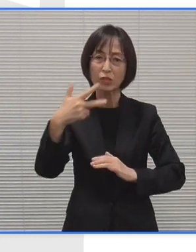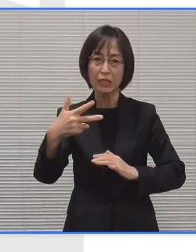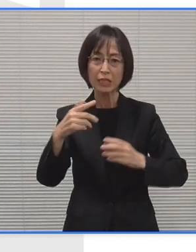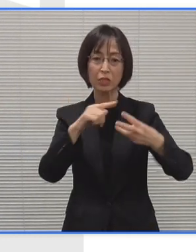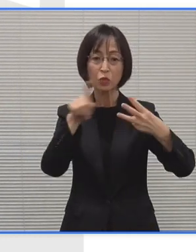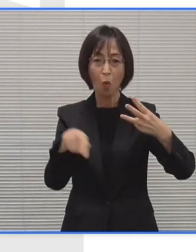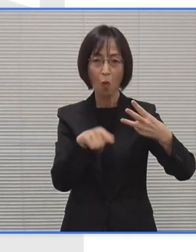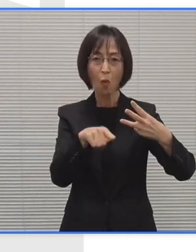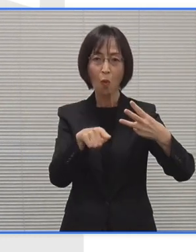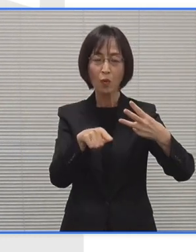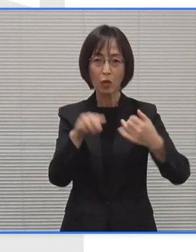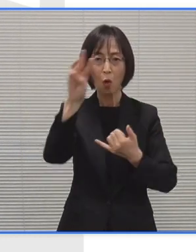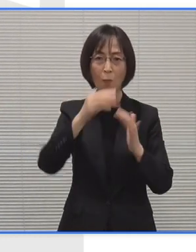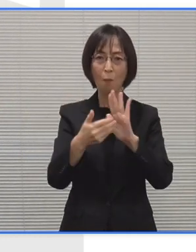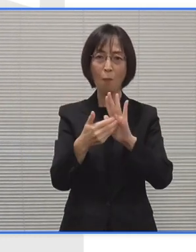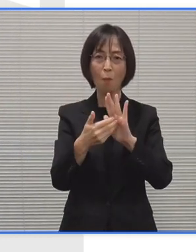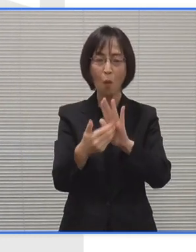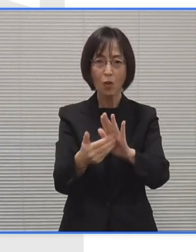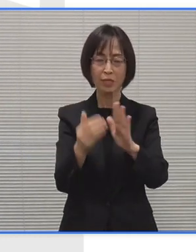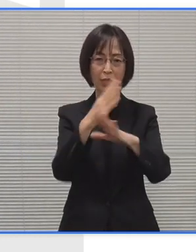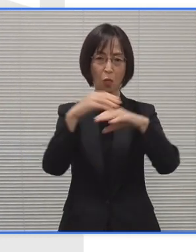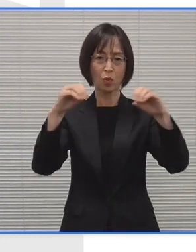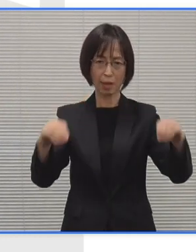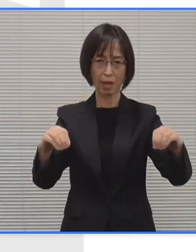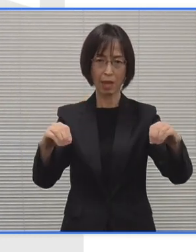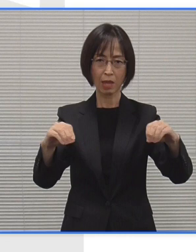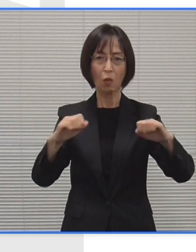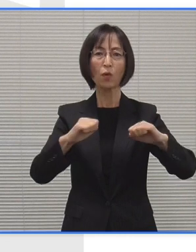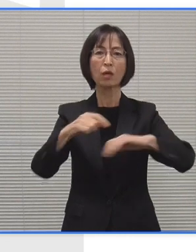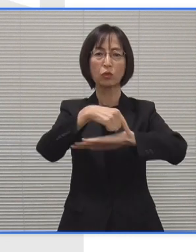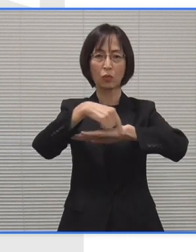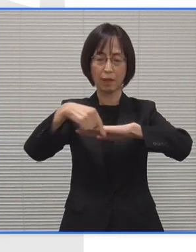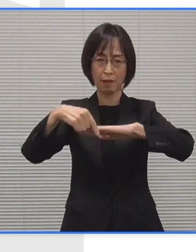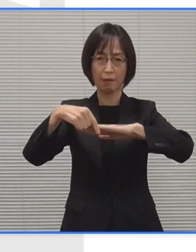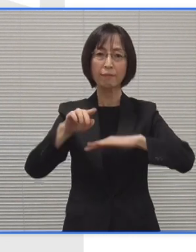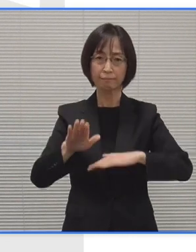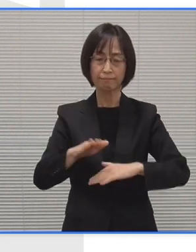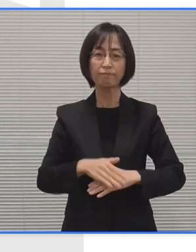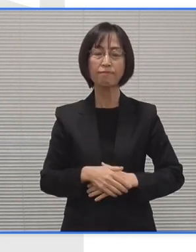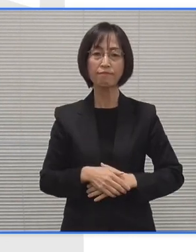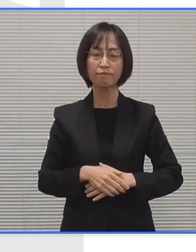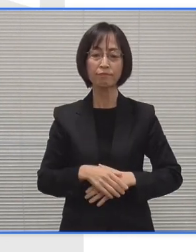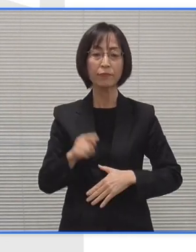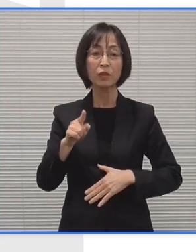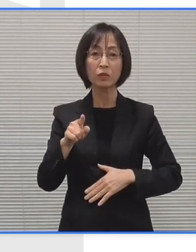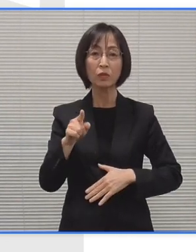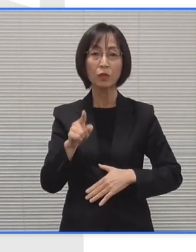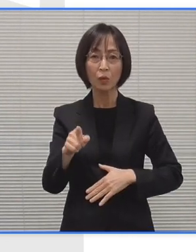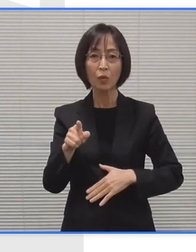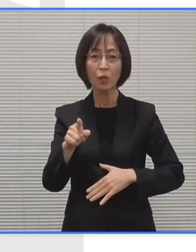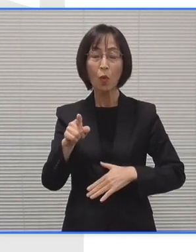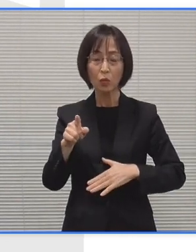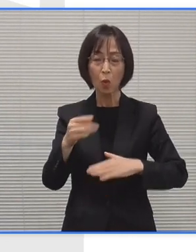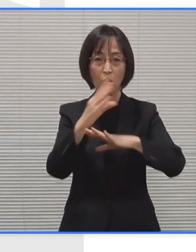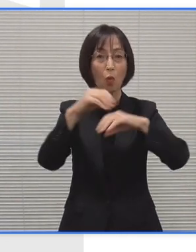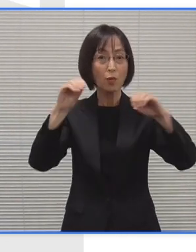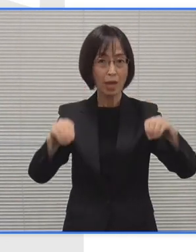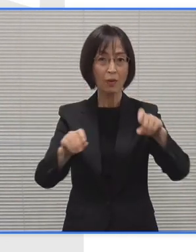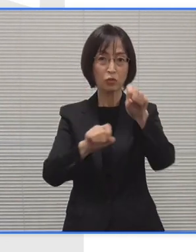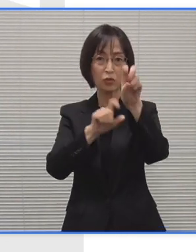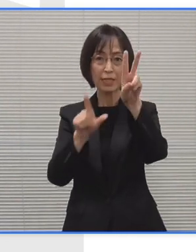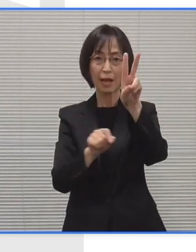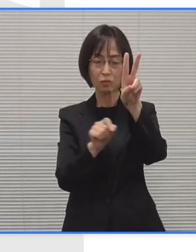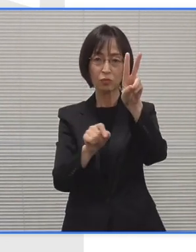4区市町での防災協定ということを結ぶ予定でございます。この総合応援協定というのは12月